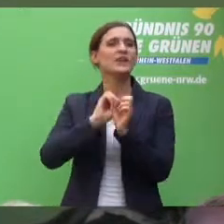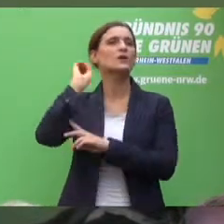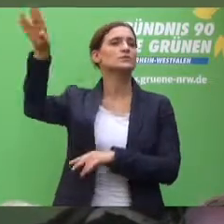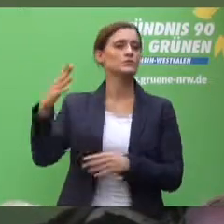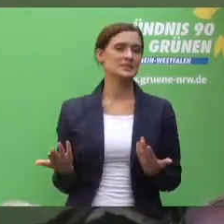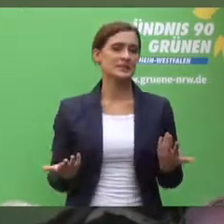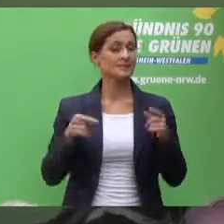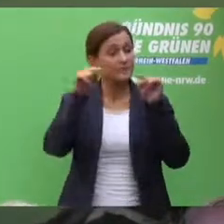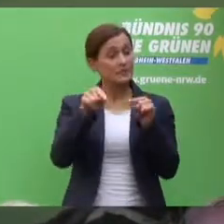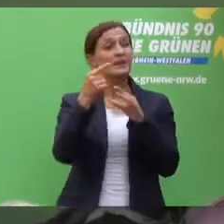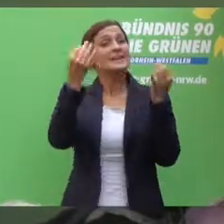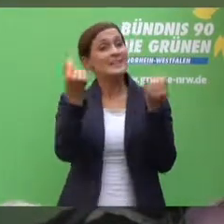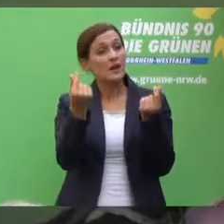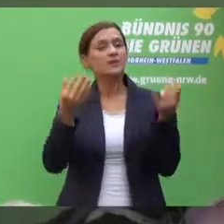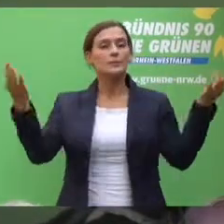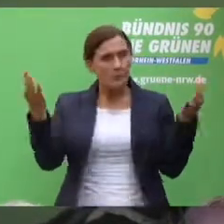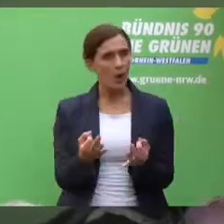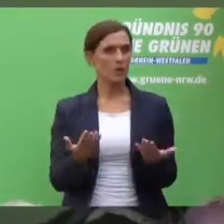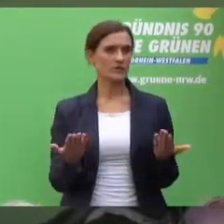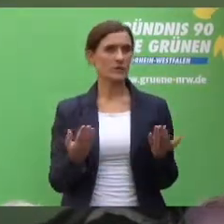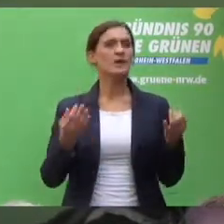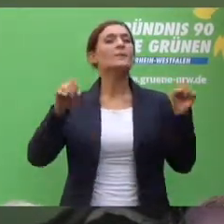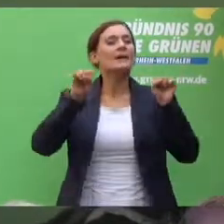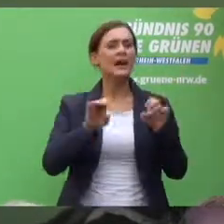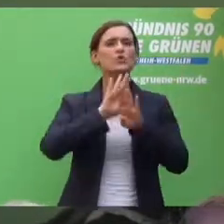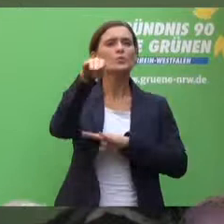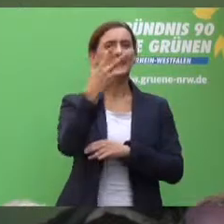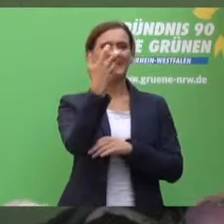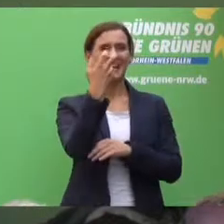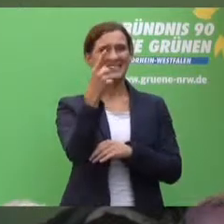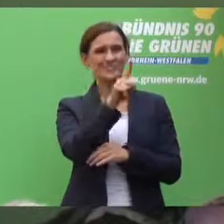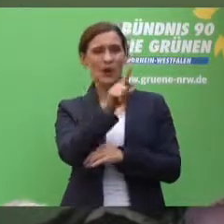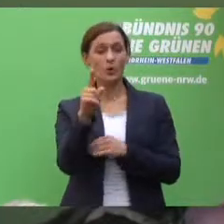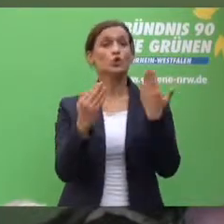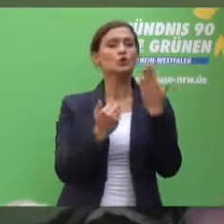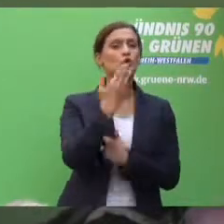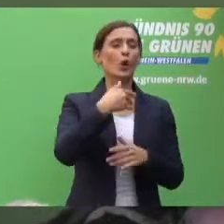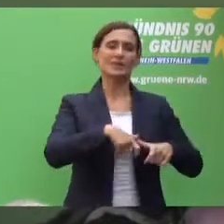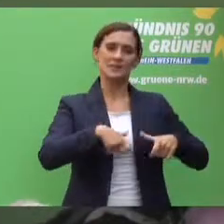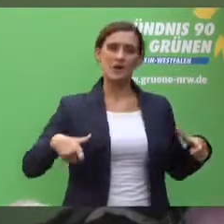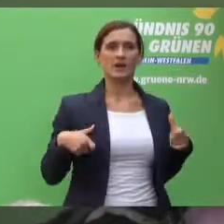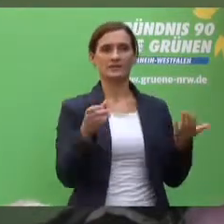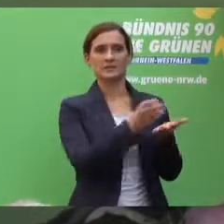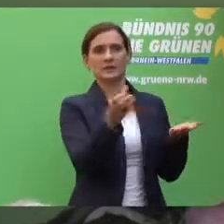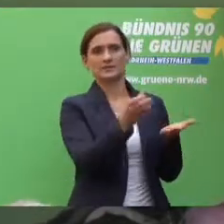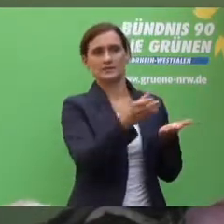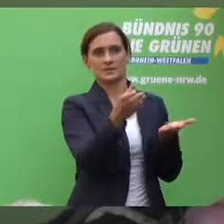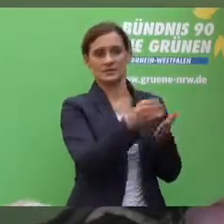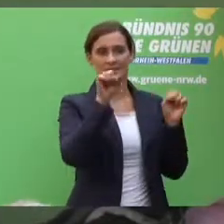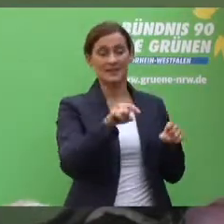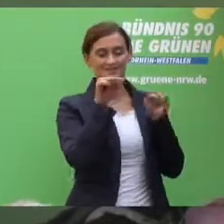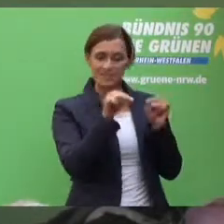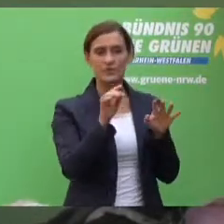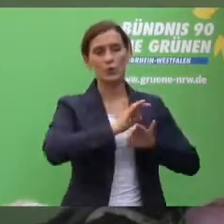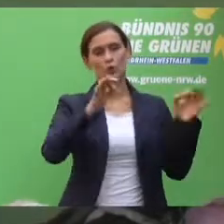Geld brauchen wir, da kann man über 30.000 neue Kita-Plätze für schaffen. Da ist gut investiertes Geld und